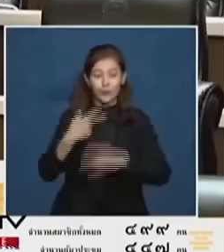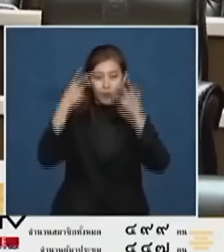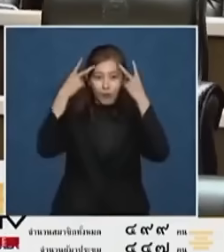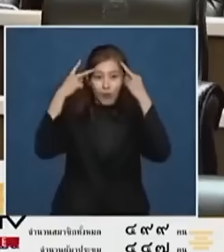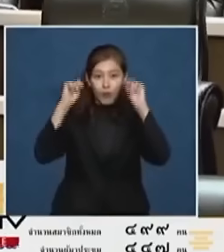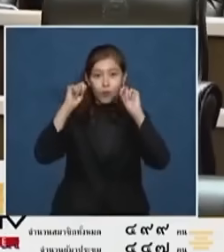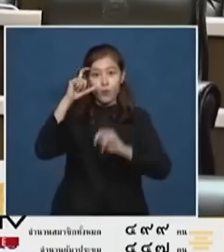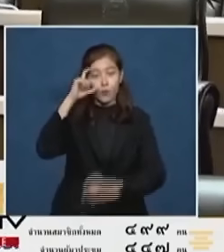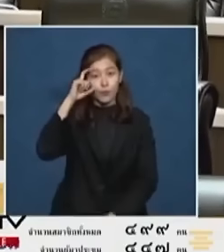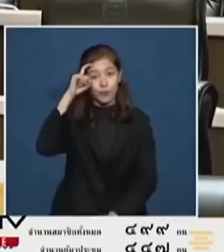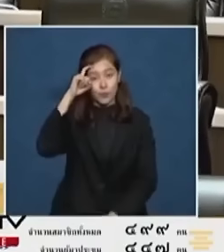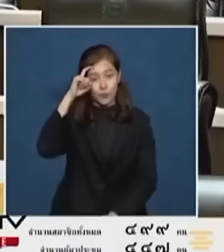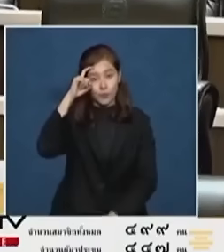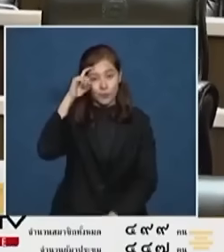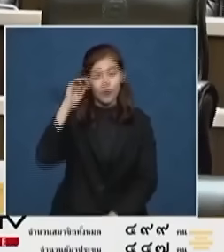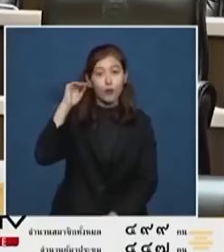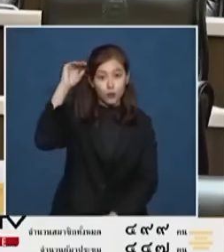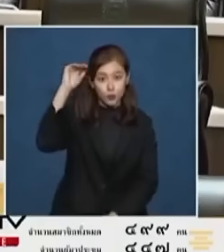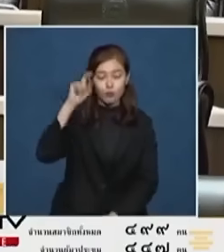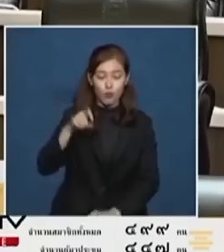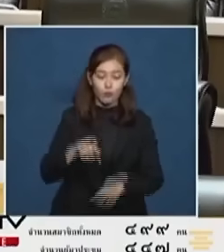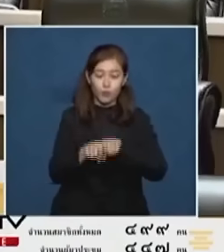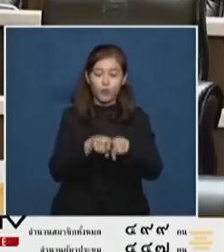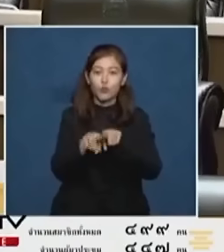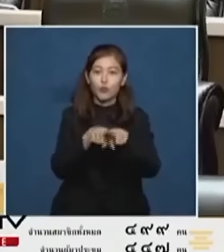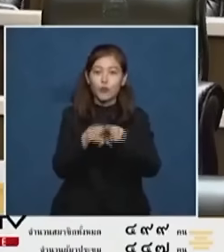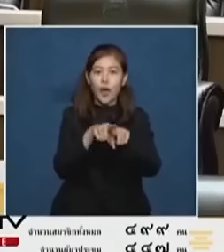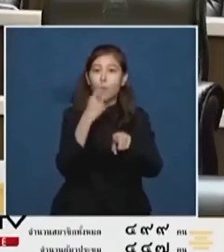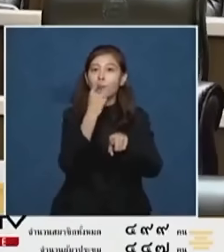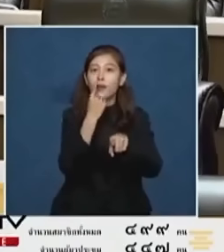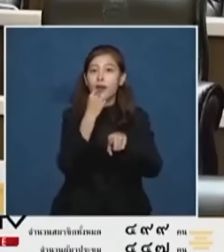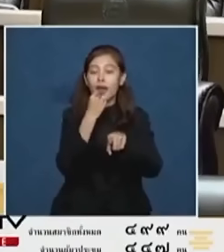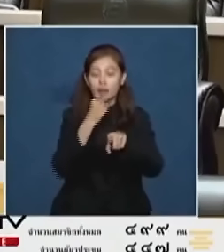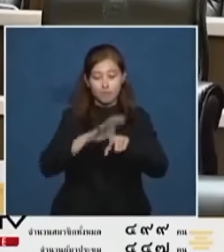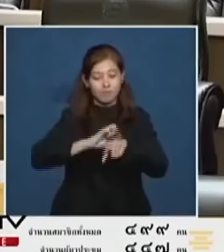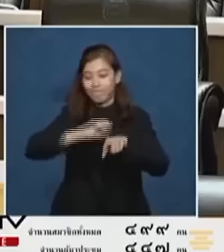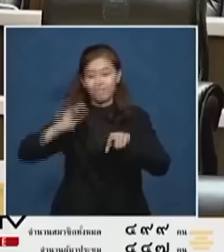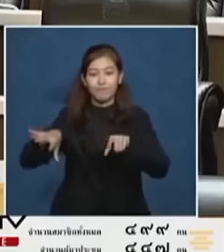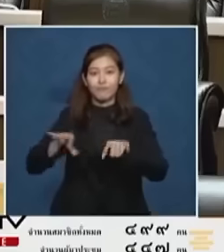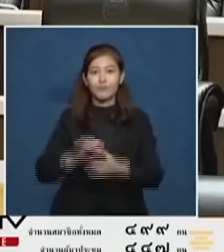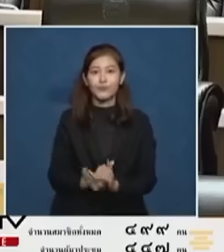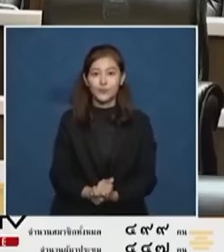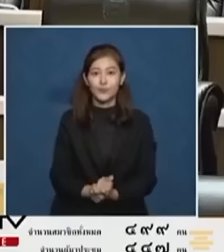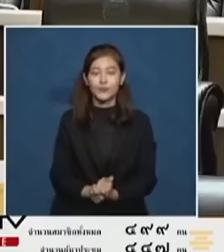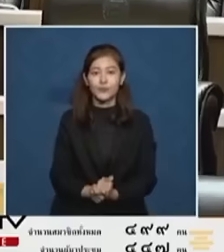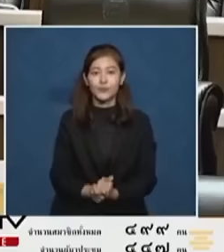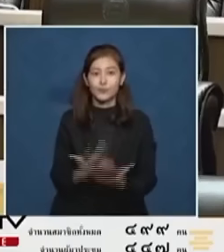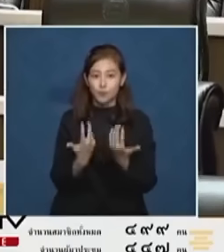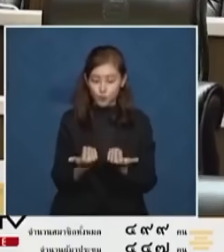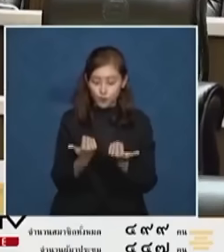ที่โรงพยาบาลที่เกี่ยวเนื่องกับเรือนจำกฎหมายเขียนว่าที่นั้นคือเรือนจ